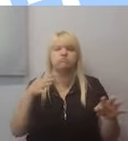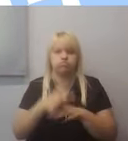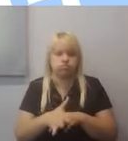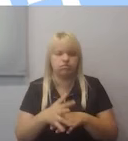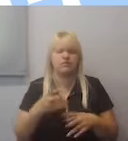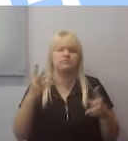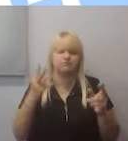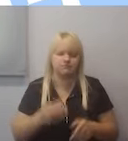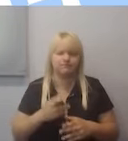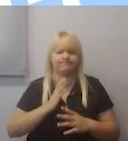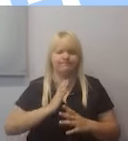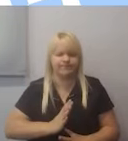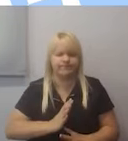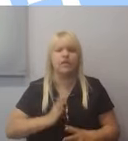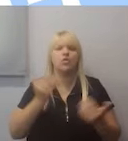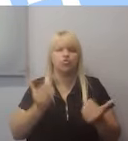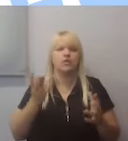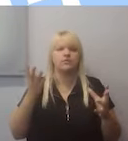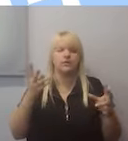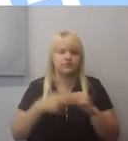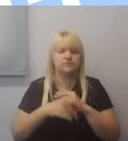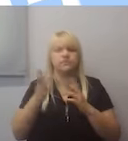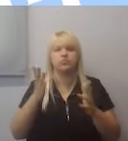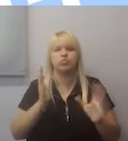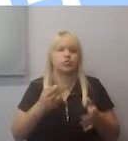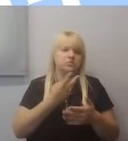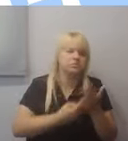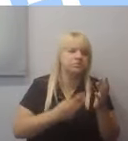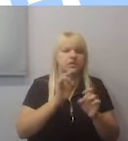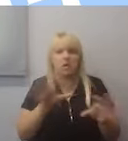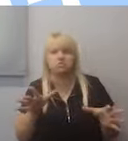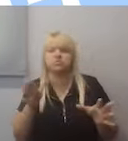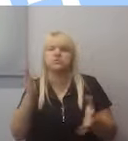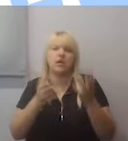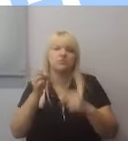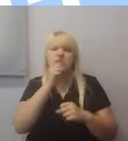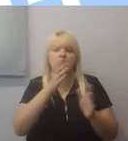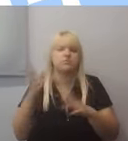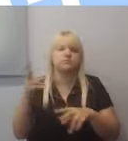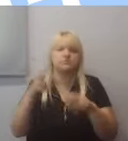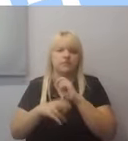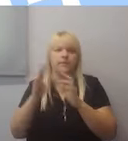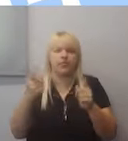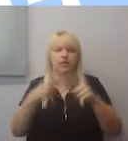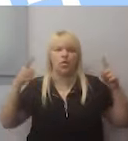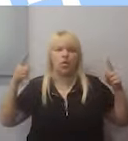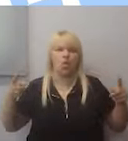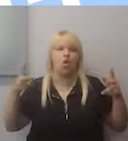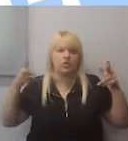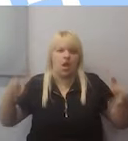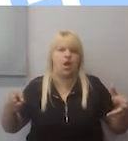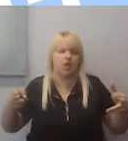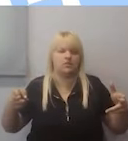beigsies būs ķilnieki varbūt viņš beigsies vēlāk un tā tālāk bet viņš ir salīdzinoši l lokāls lokāla teritorija un vis